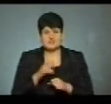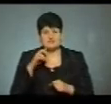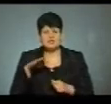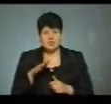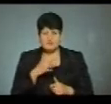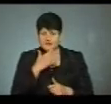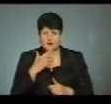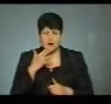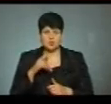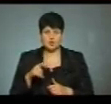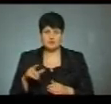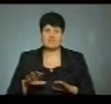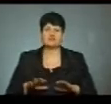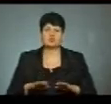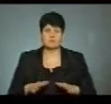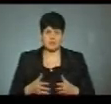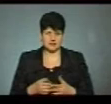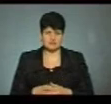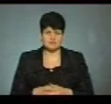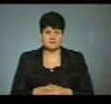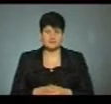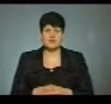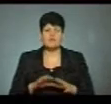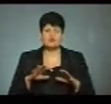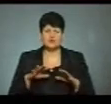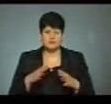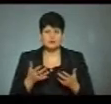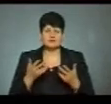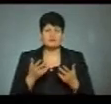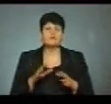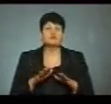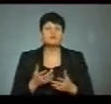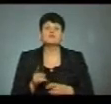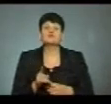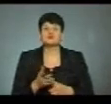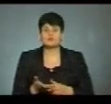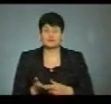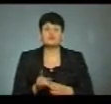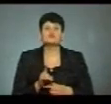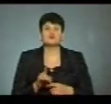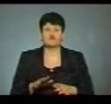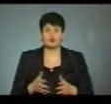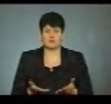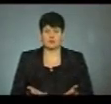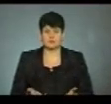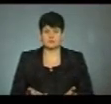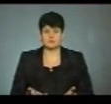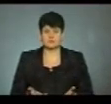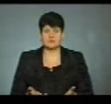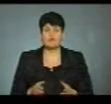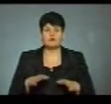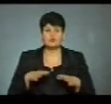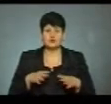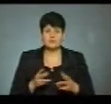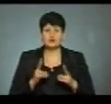людей втомилися. Ну, втомилися, тому що від чого насамперед? Насамперед від чого втомилися? Ну, втомилися ті, що